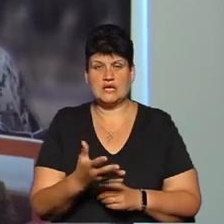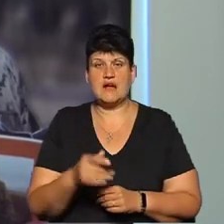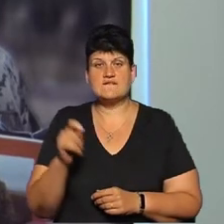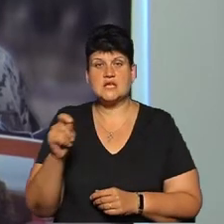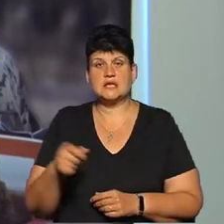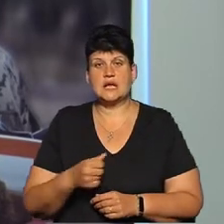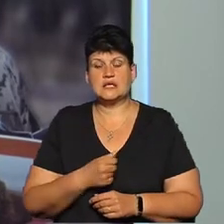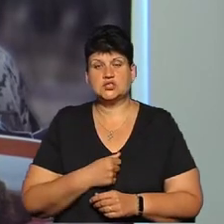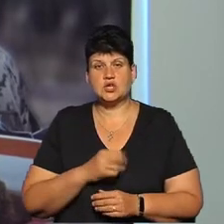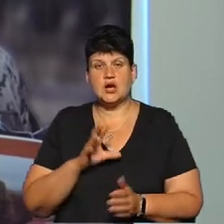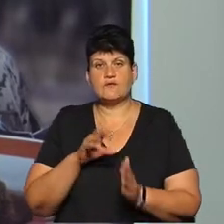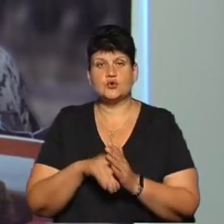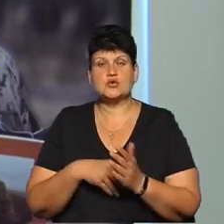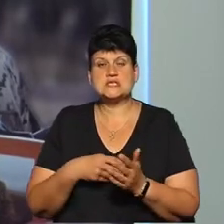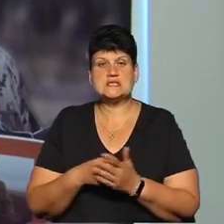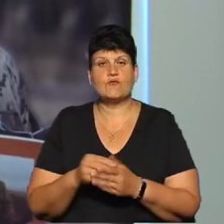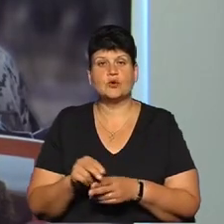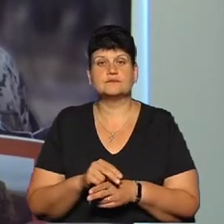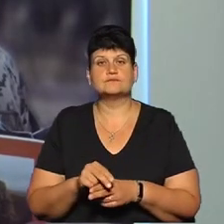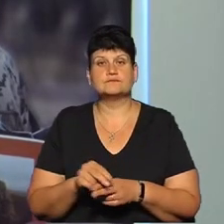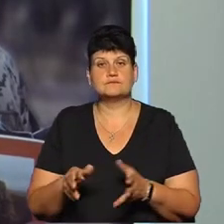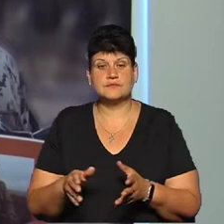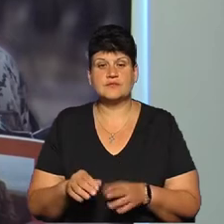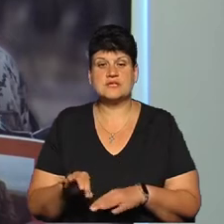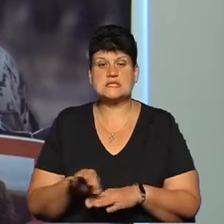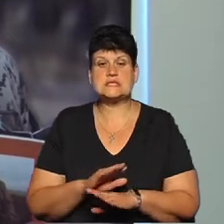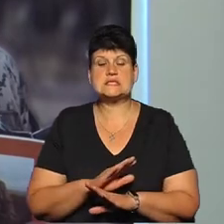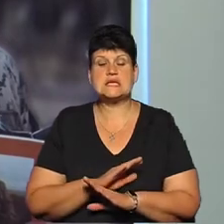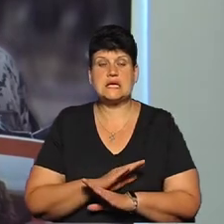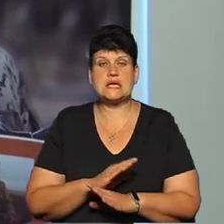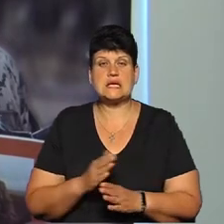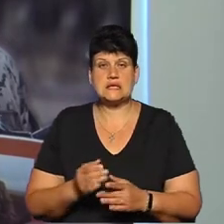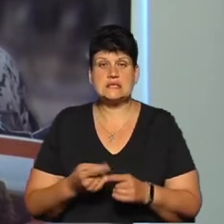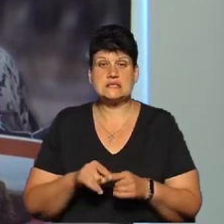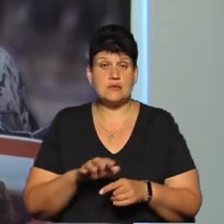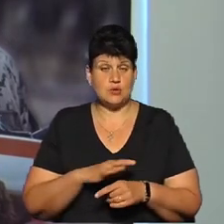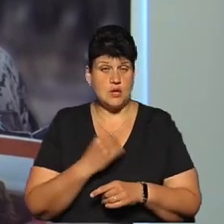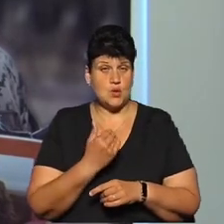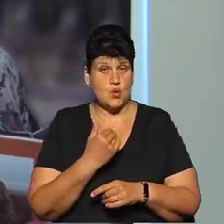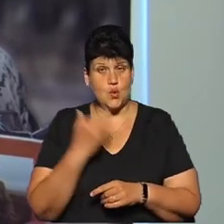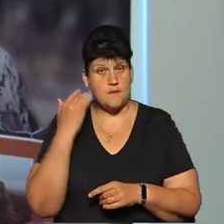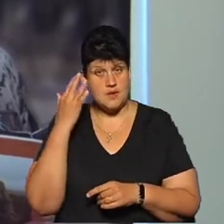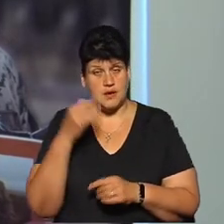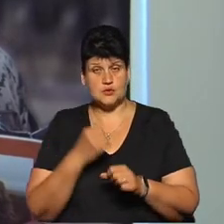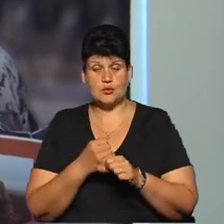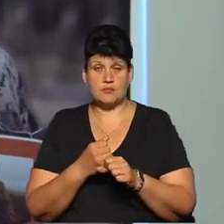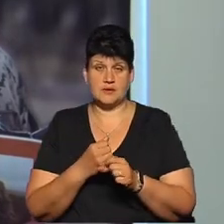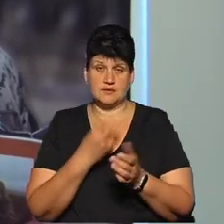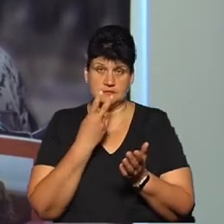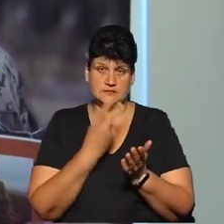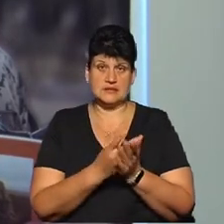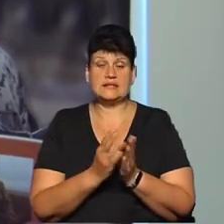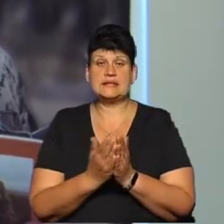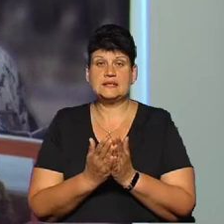свої корективи. На жаль, чоловік мій загинув. І це його була мрія зробити презентацію своїх книг для того, щоб їх